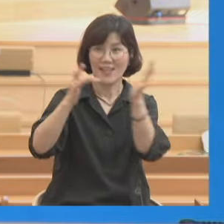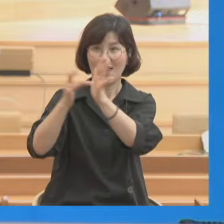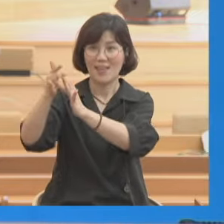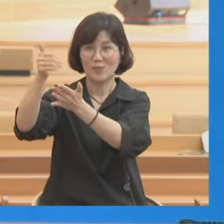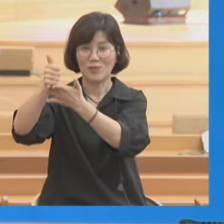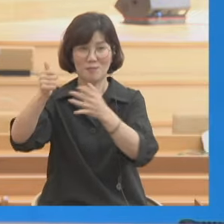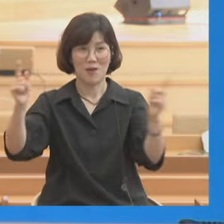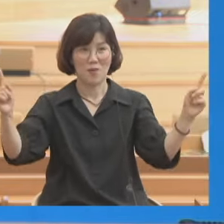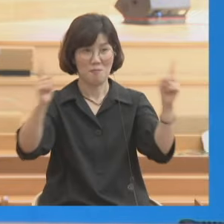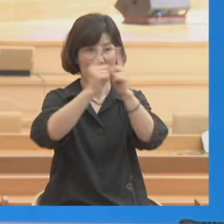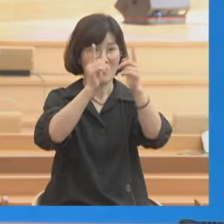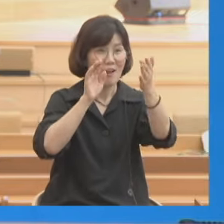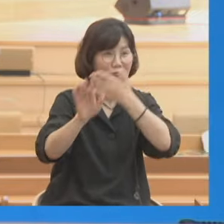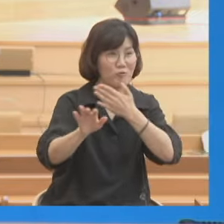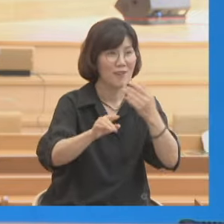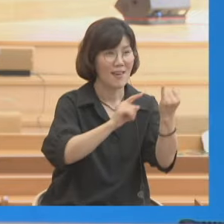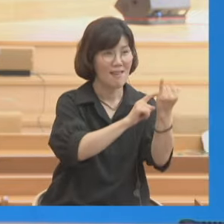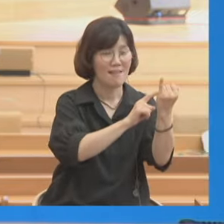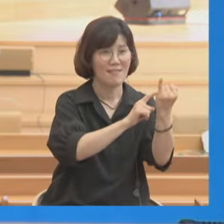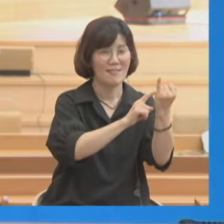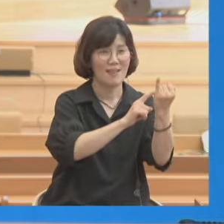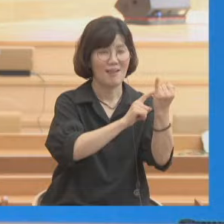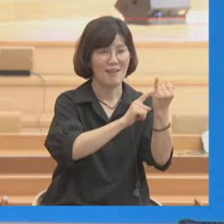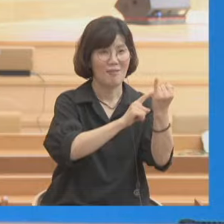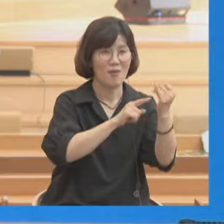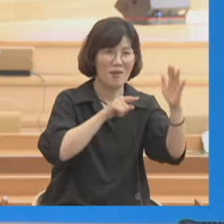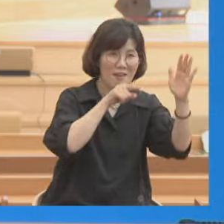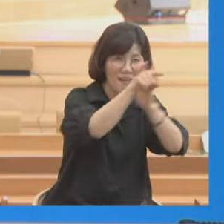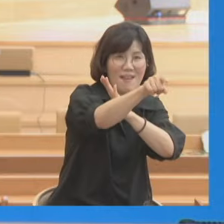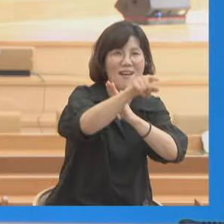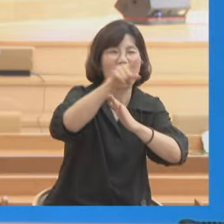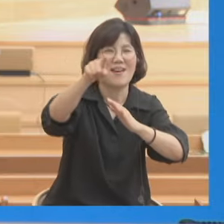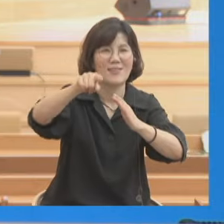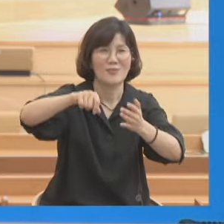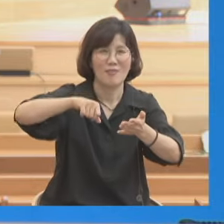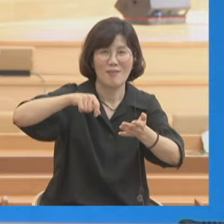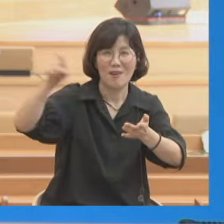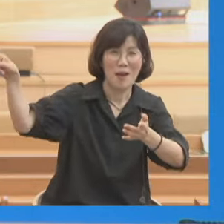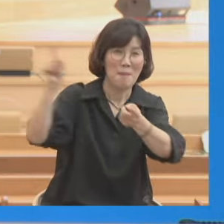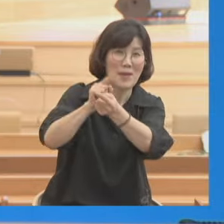와서 보라 그렇게 외쳤다 칩시다. 그렇게 했다 하더라도